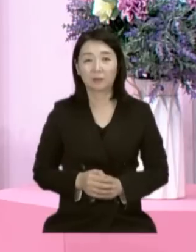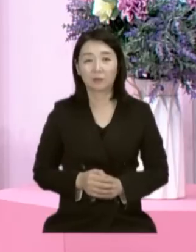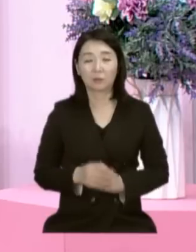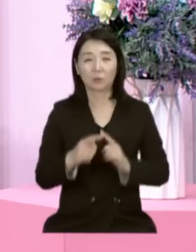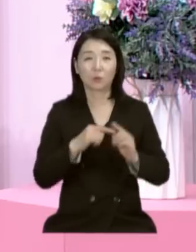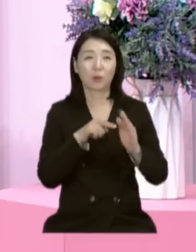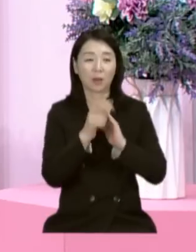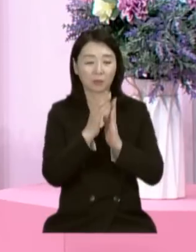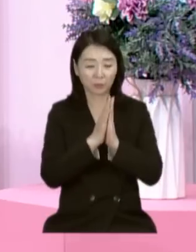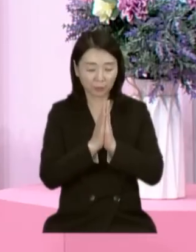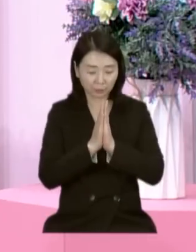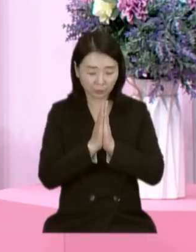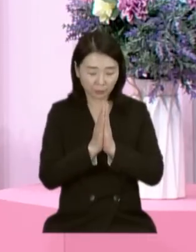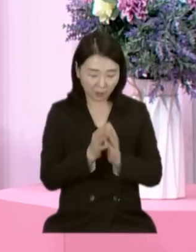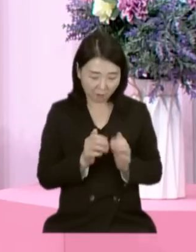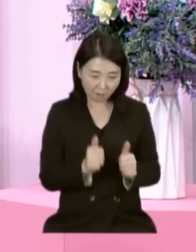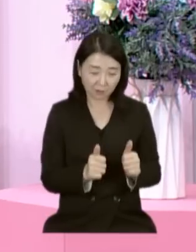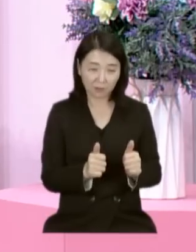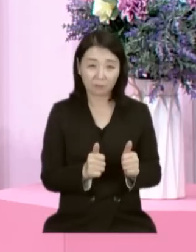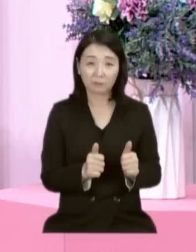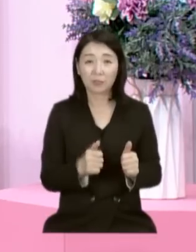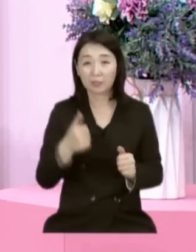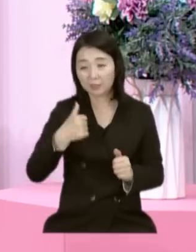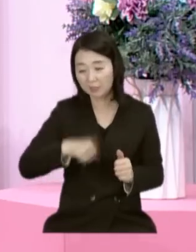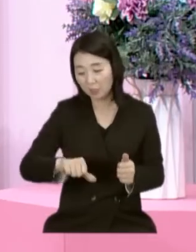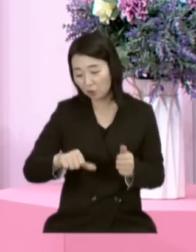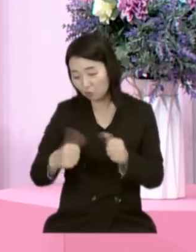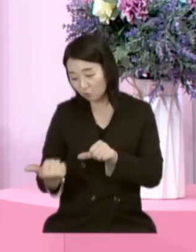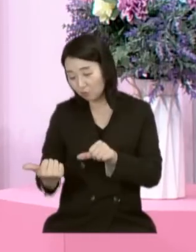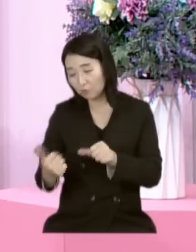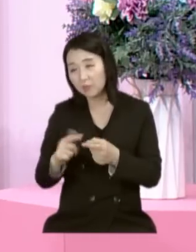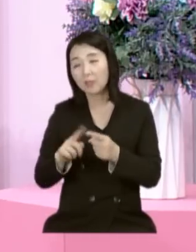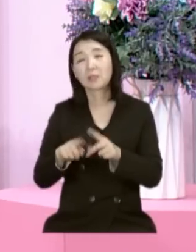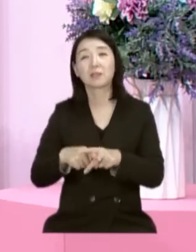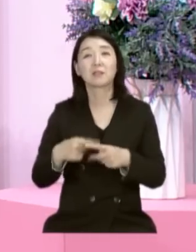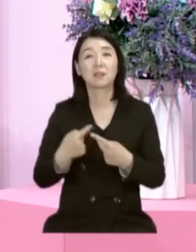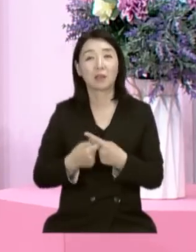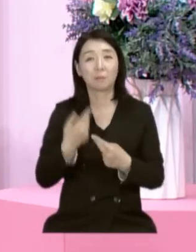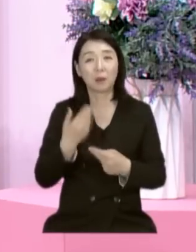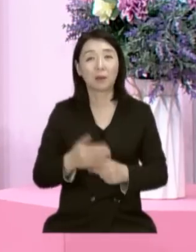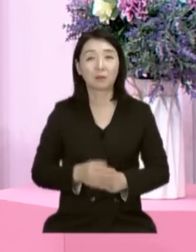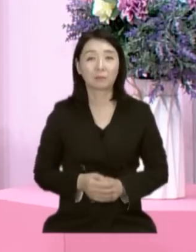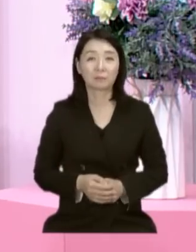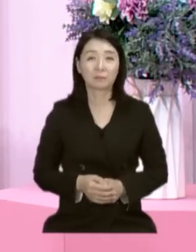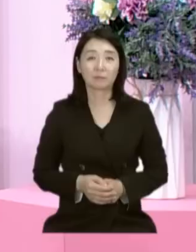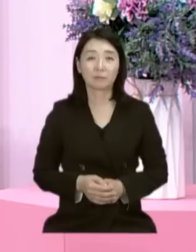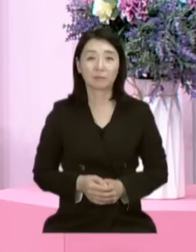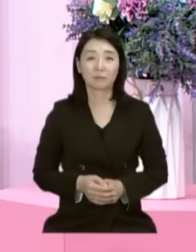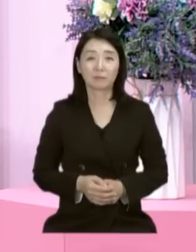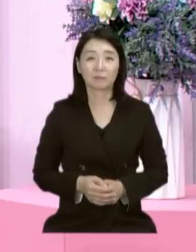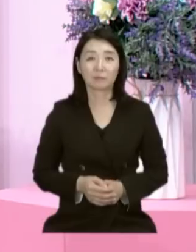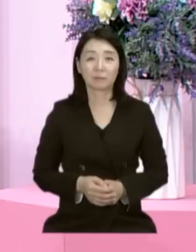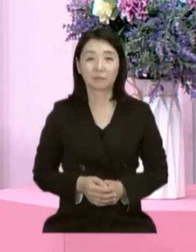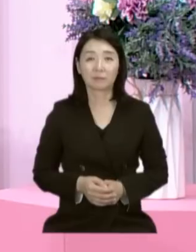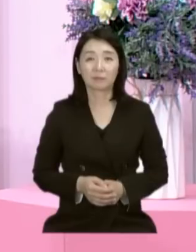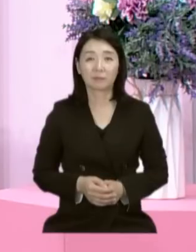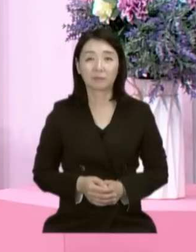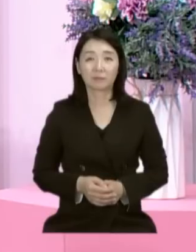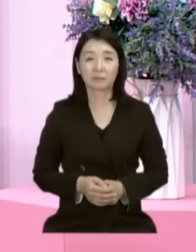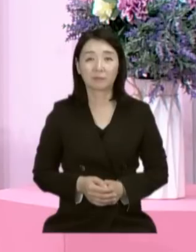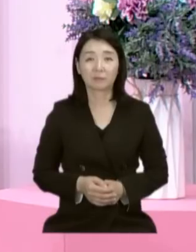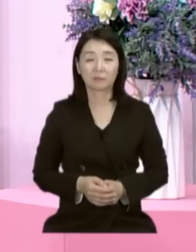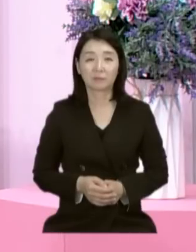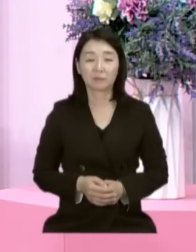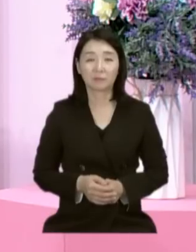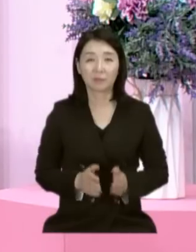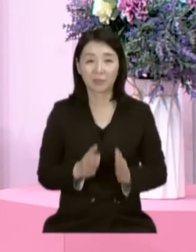가서 기도하시고 이러면서 자식에 대한 죽음에 대해서 이제 이해를 하시게 되고 그런 이제 가정에